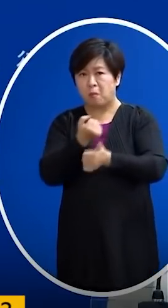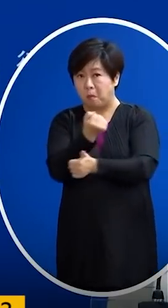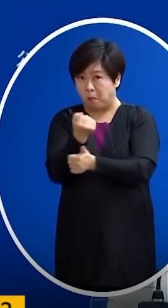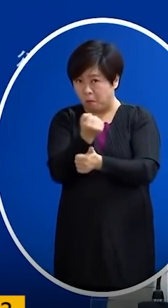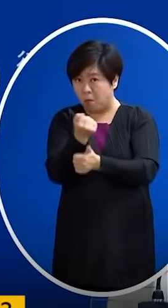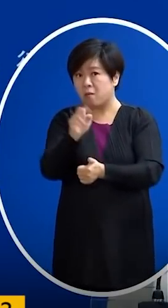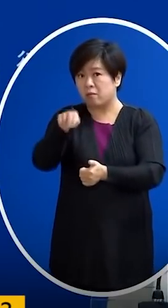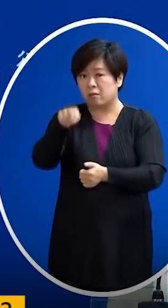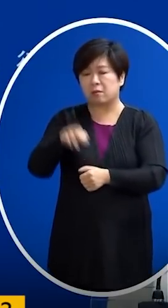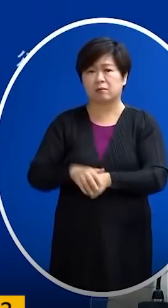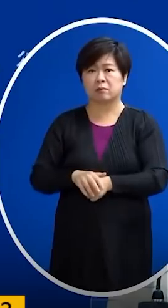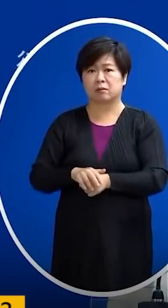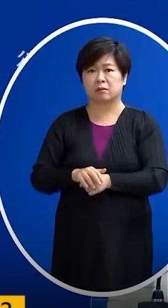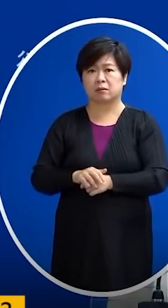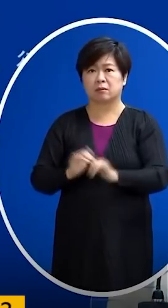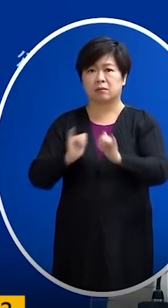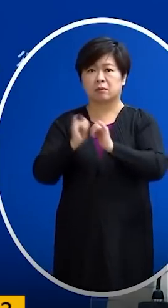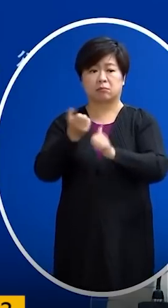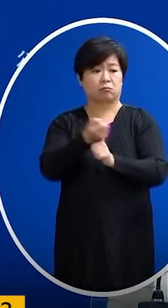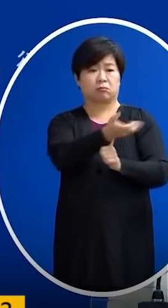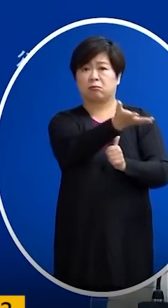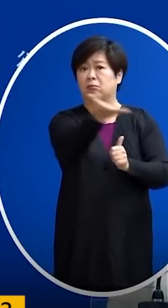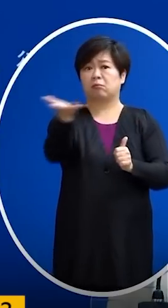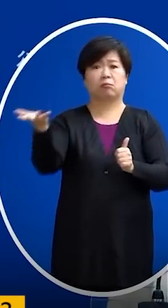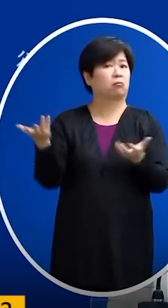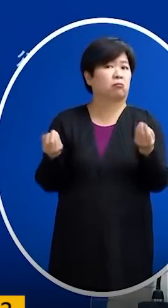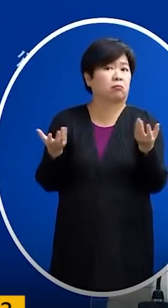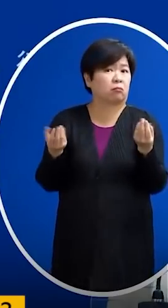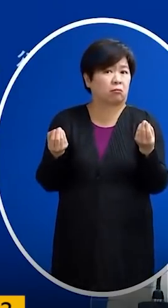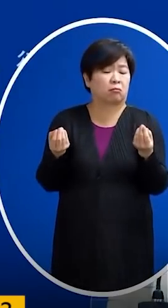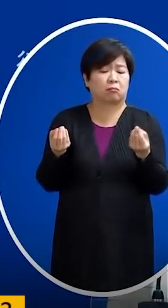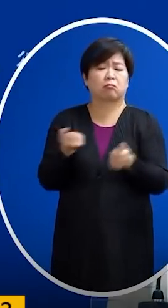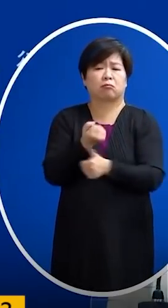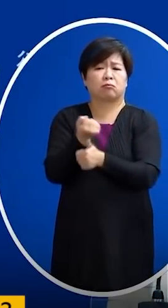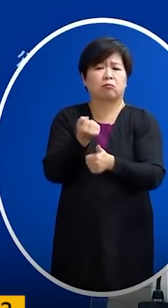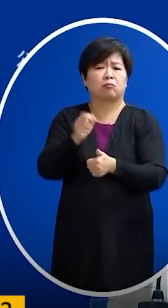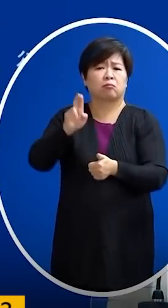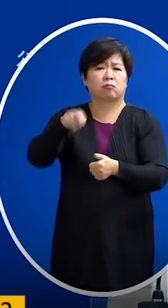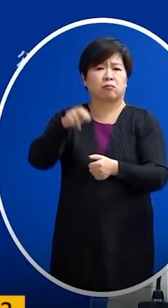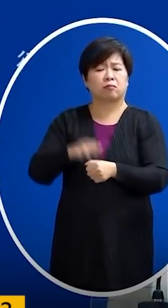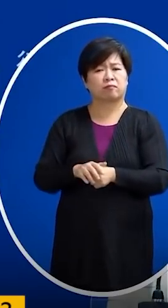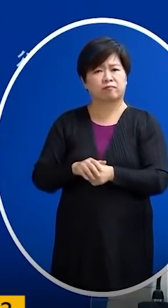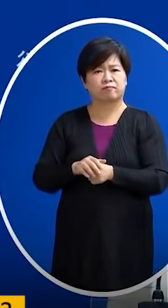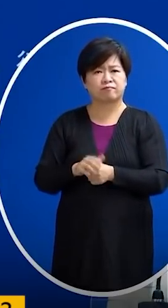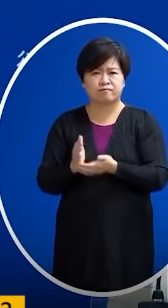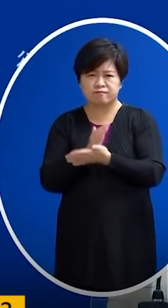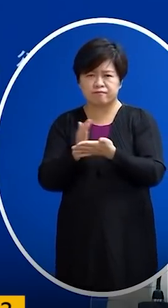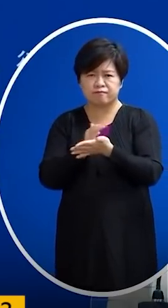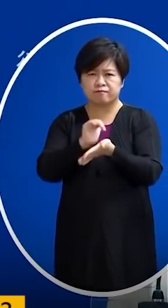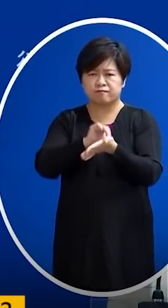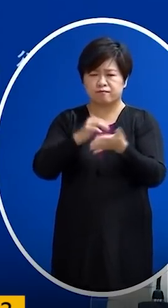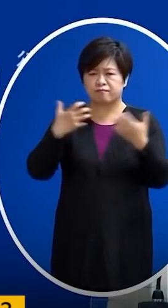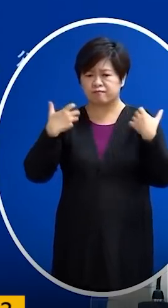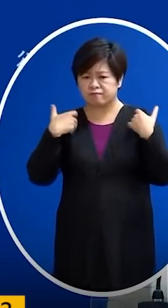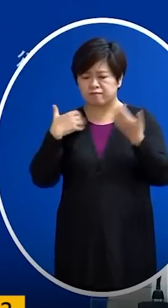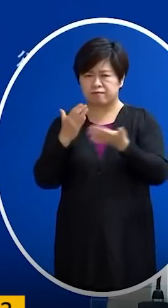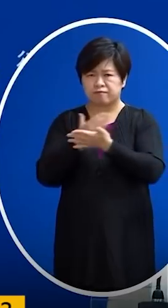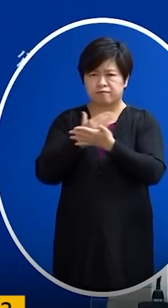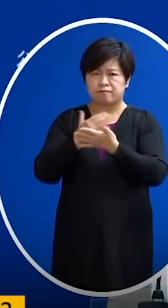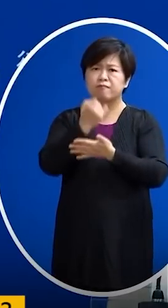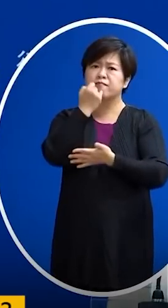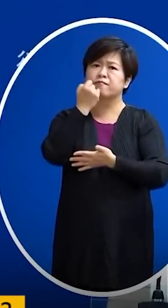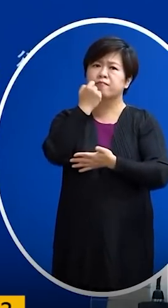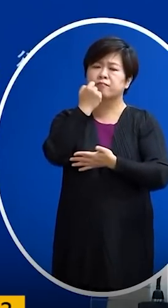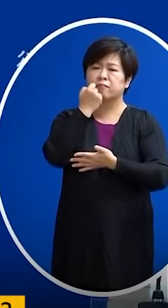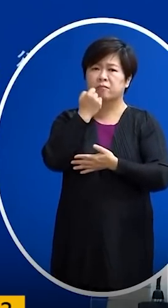所以只要它没有造成社区的这个扩散的风险，那在这个我们量能还足够的范围之内的话，不会说因